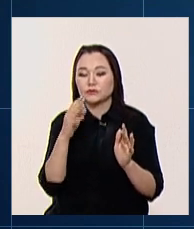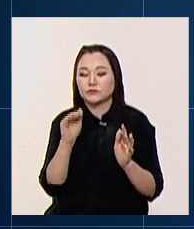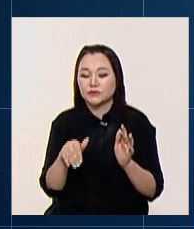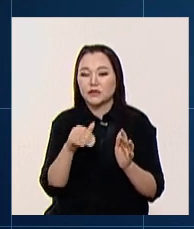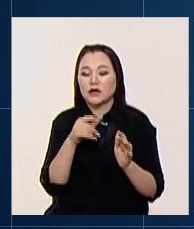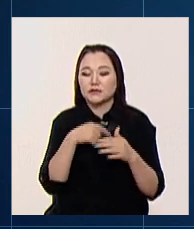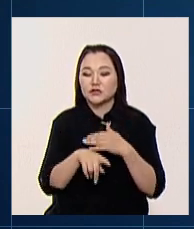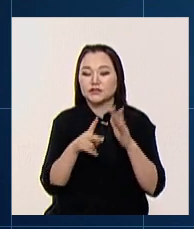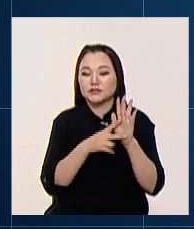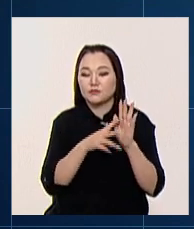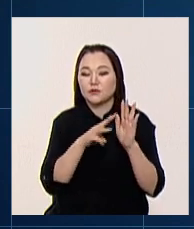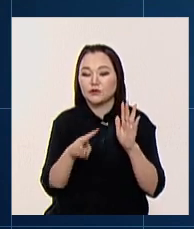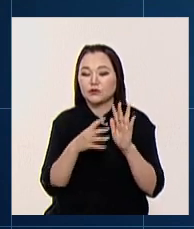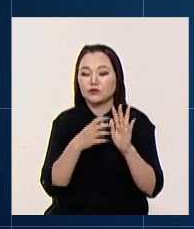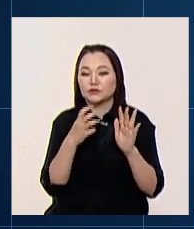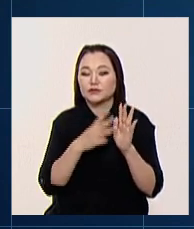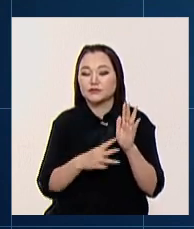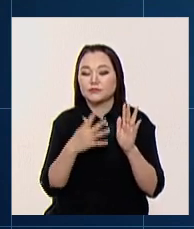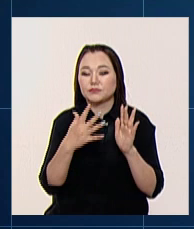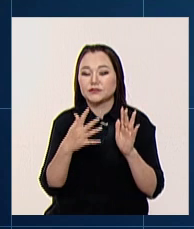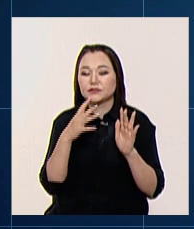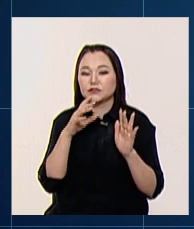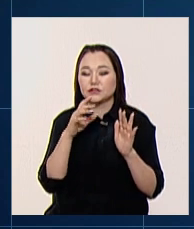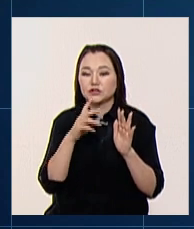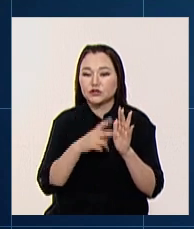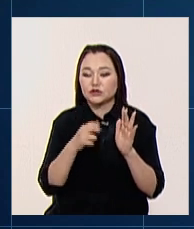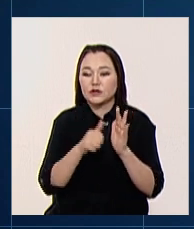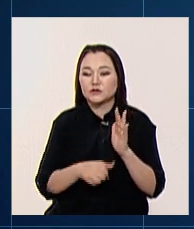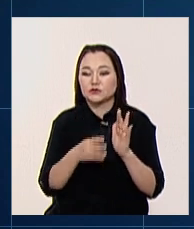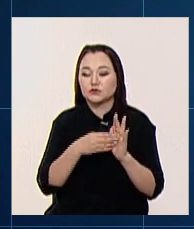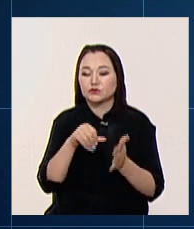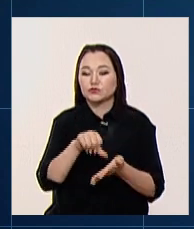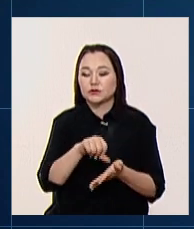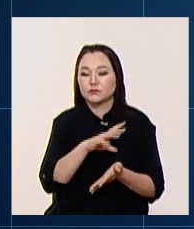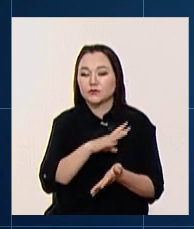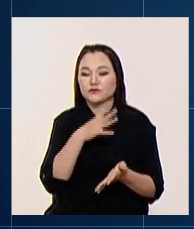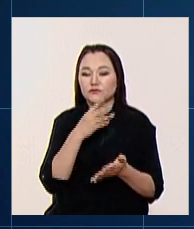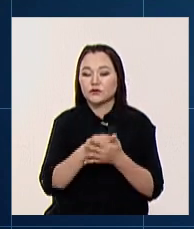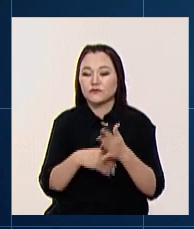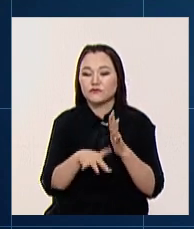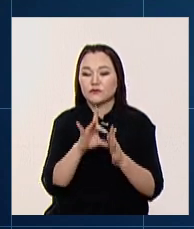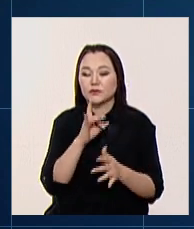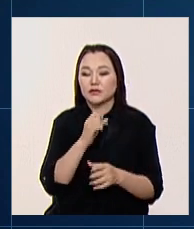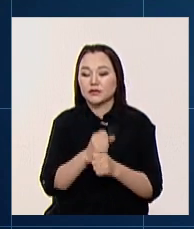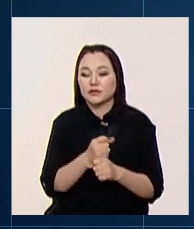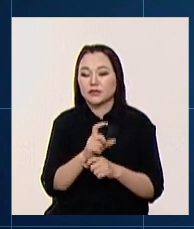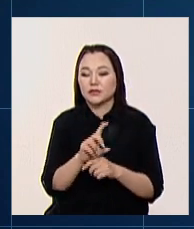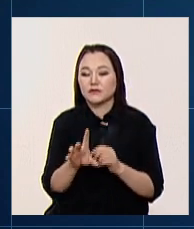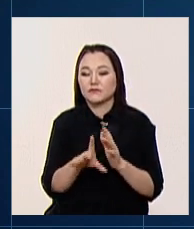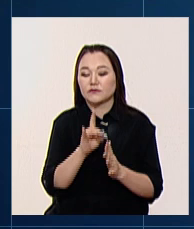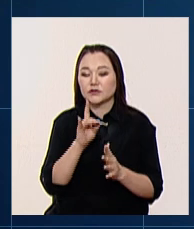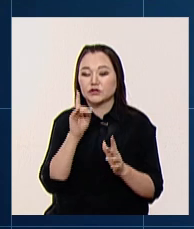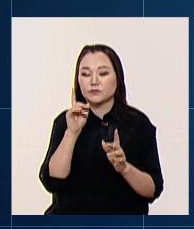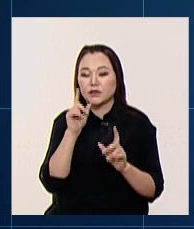соның 7 миллион 985769-ы референдумға қатысып, өз таңдауын жасаған. Бұл дауыс беруге құқы